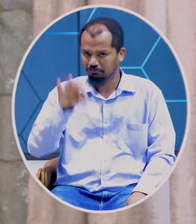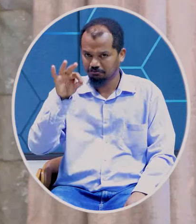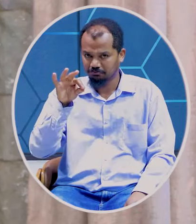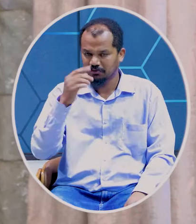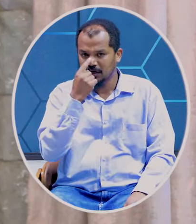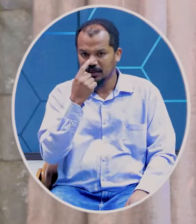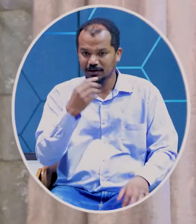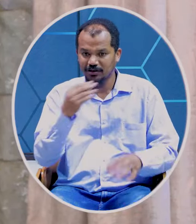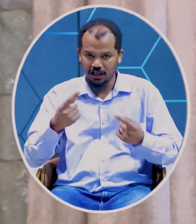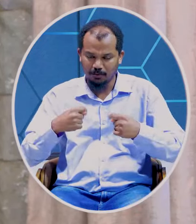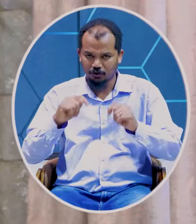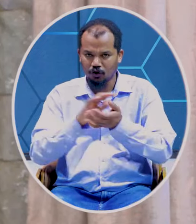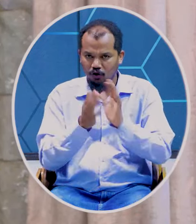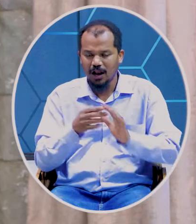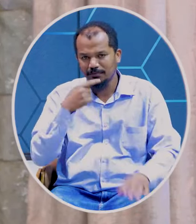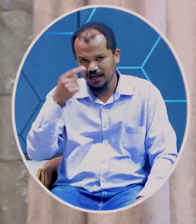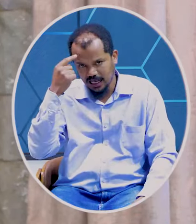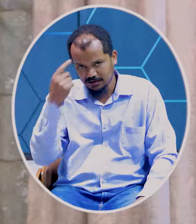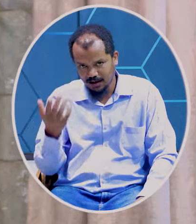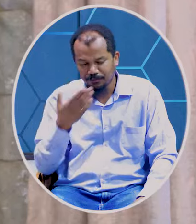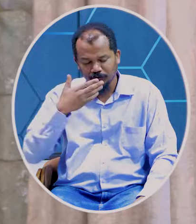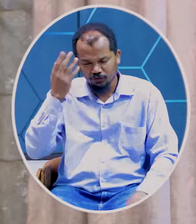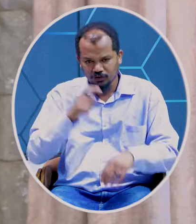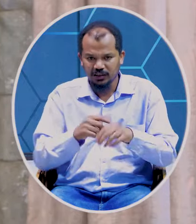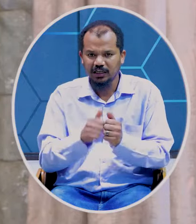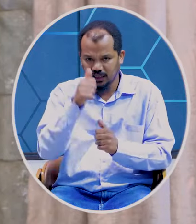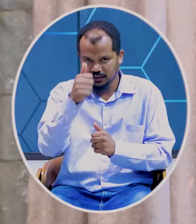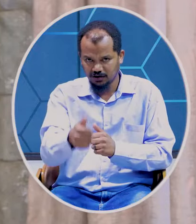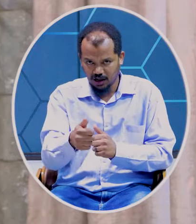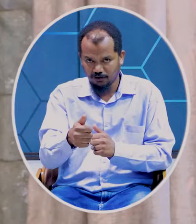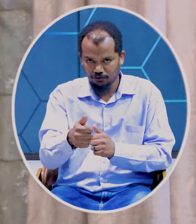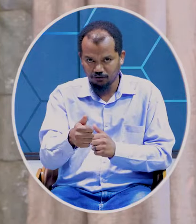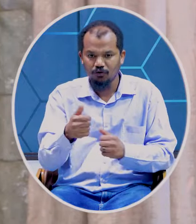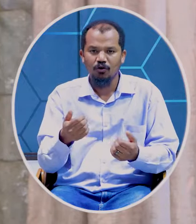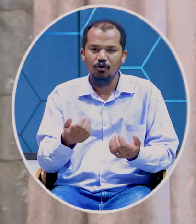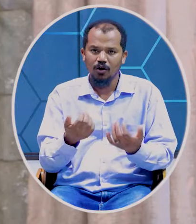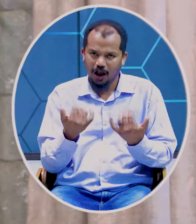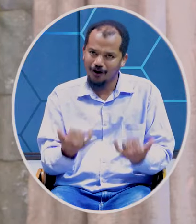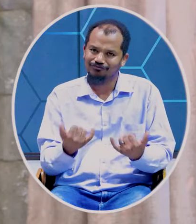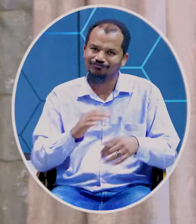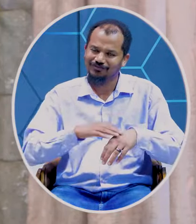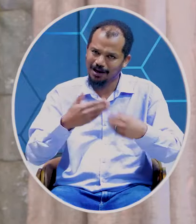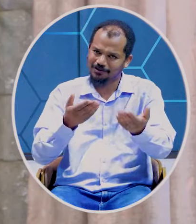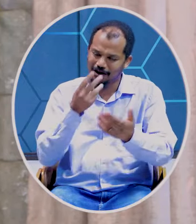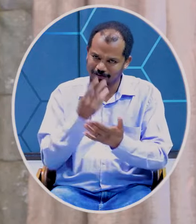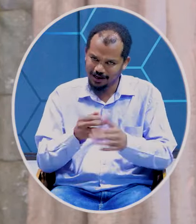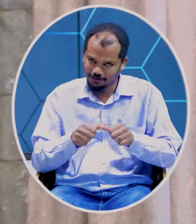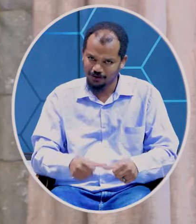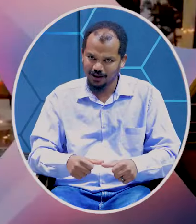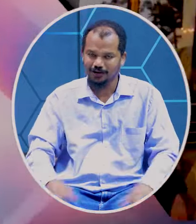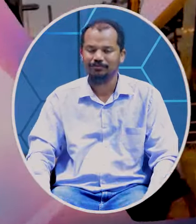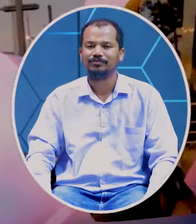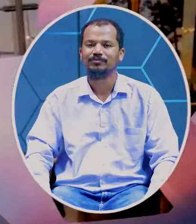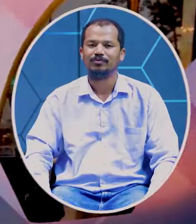የምናገኘው ልምድና ተሞክሮ ይሆናል ብለን እናስባለን። ጥሩ ጊዜ እንድታሳልፉ ከወዲሁ ጋብዛለሁ። መልካም ቆይታ።